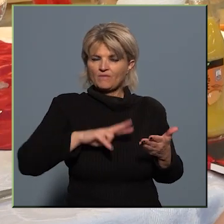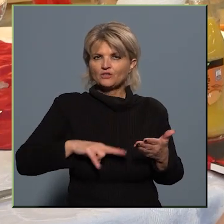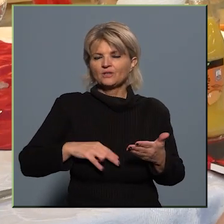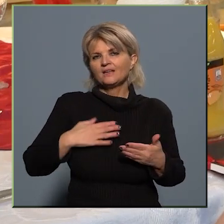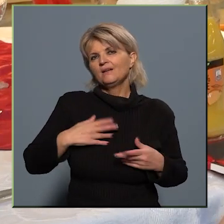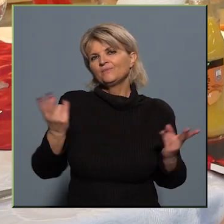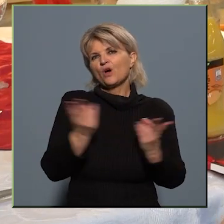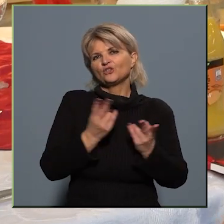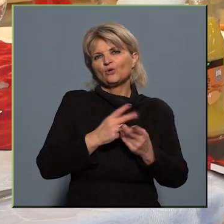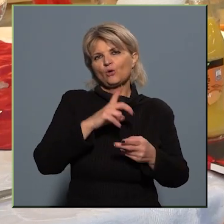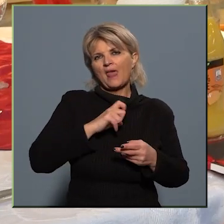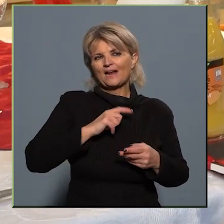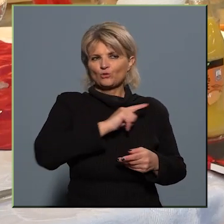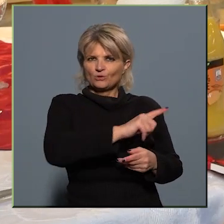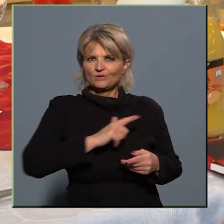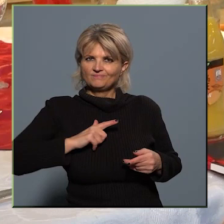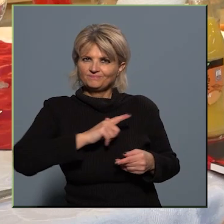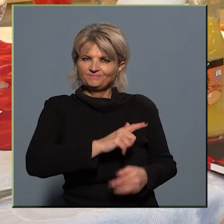lelkek voltunk,